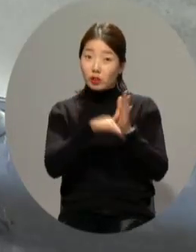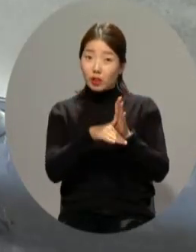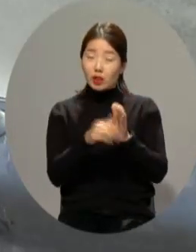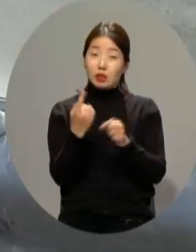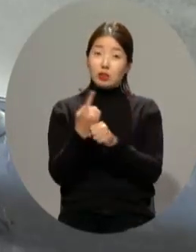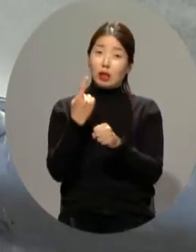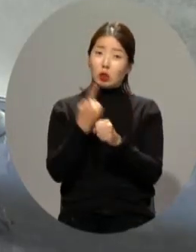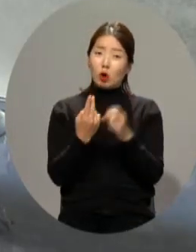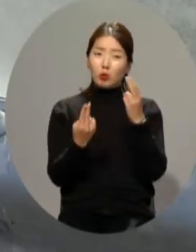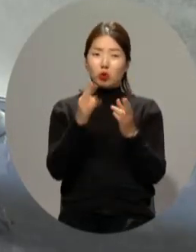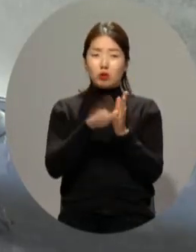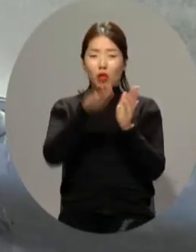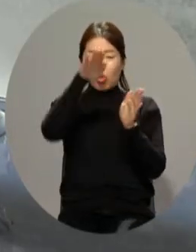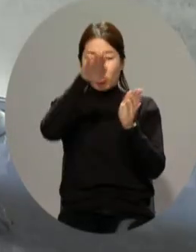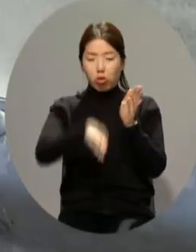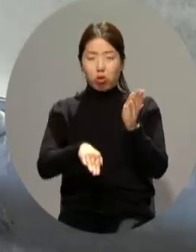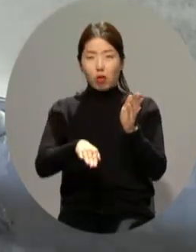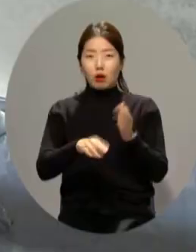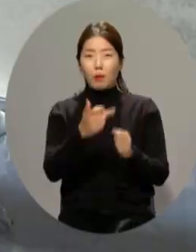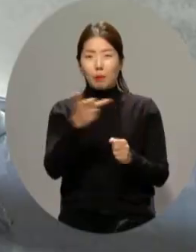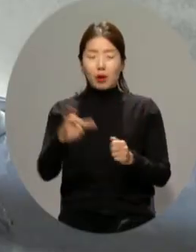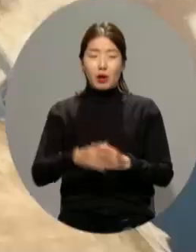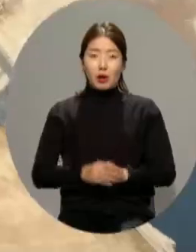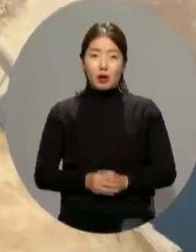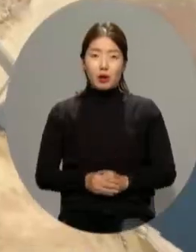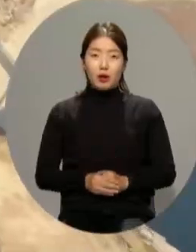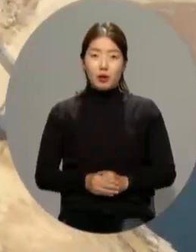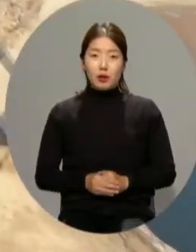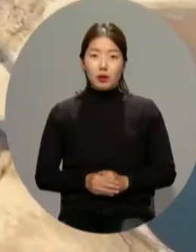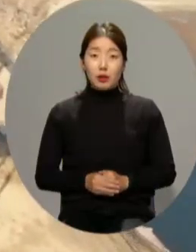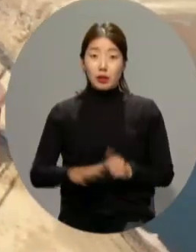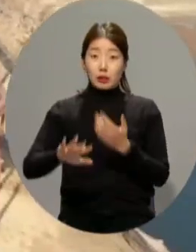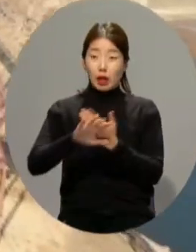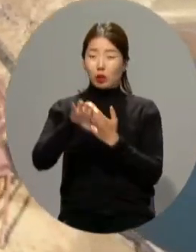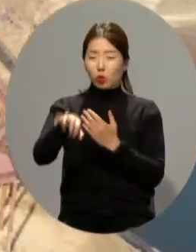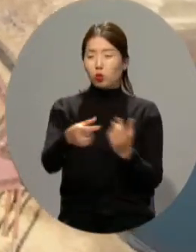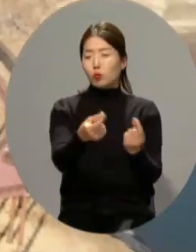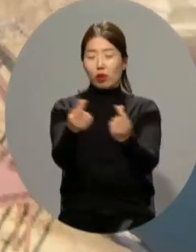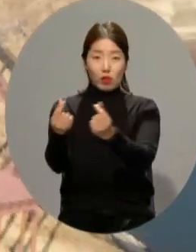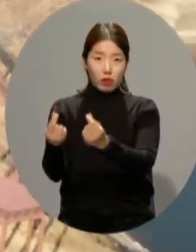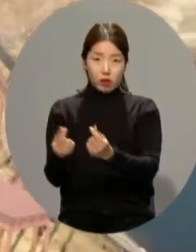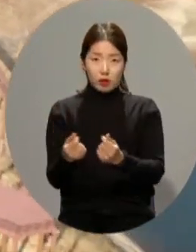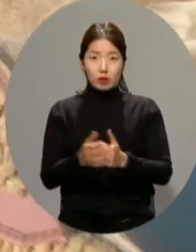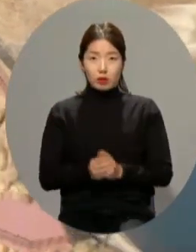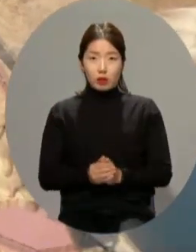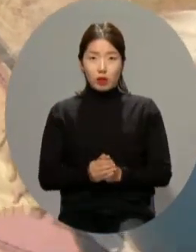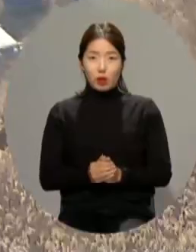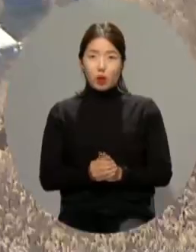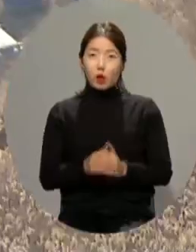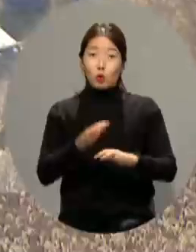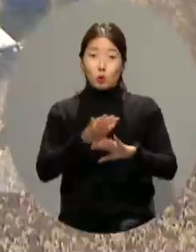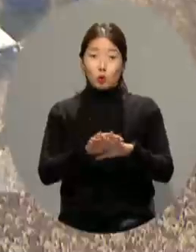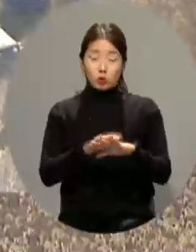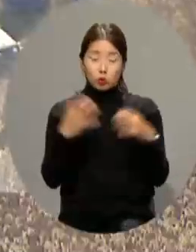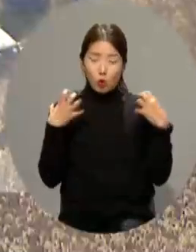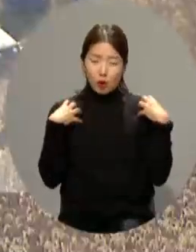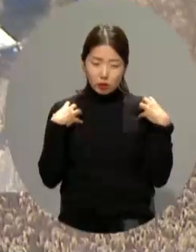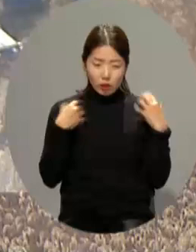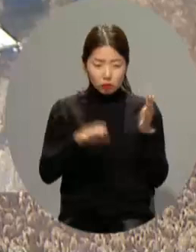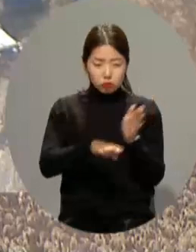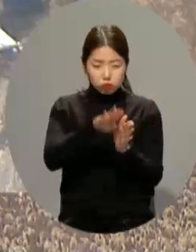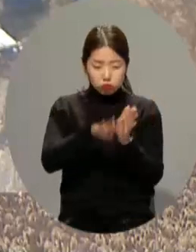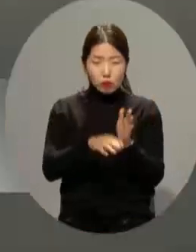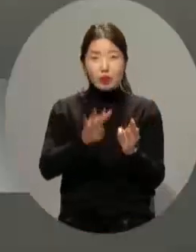찍었던 지난해와 극단적인 대조를 보이고 있습니다 다른 곳도 마찬가지입니다 농어촌공사에 따르면 돈의